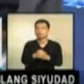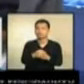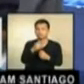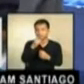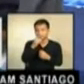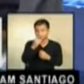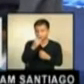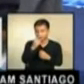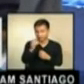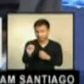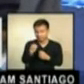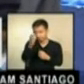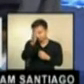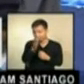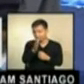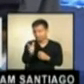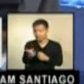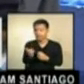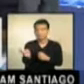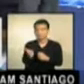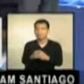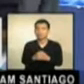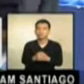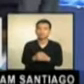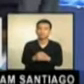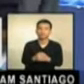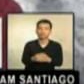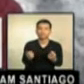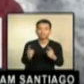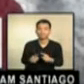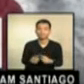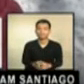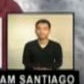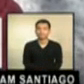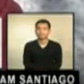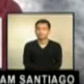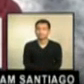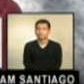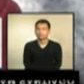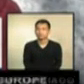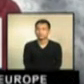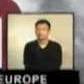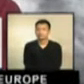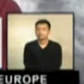na inyong magulang na nakusunada. Paano nangyari?